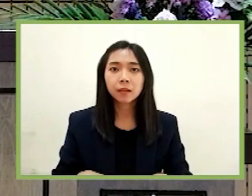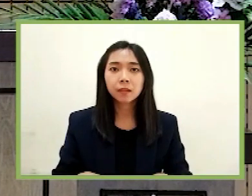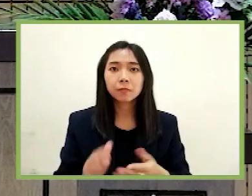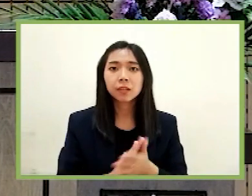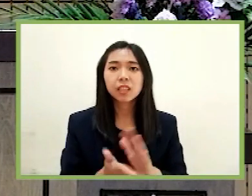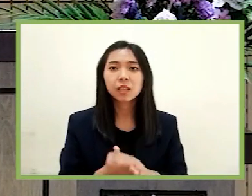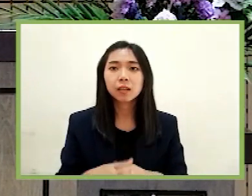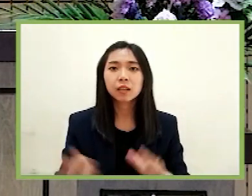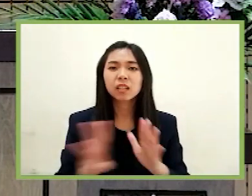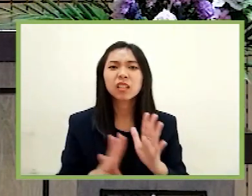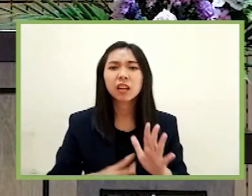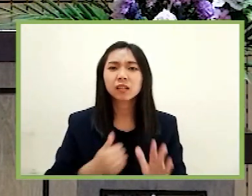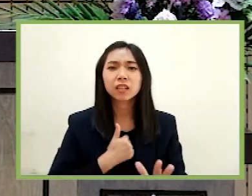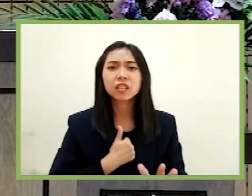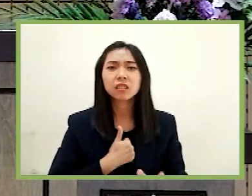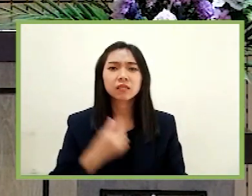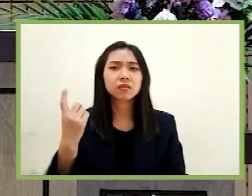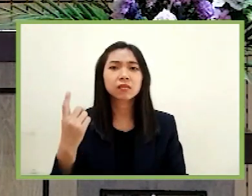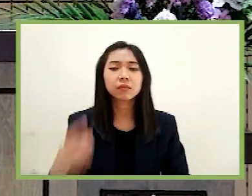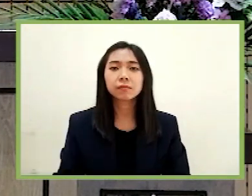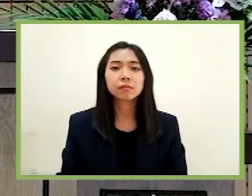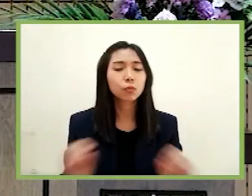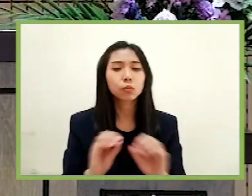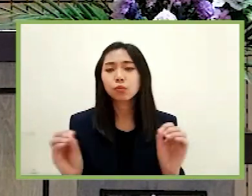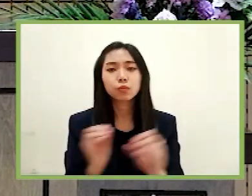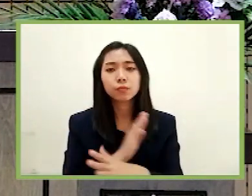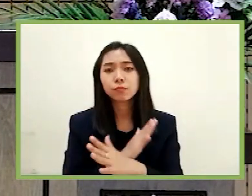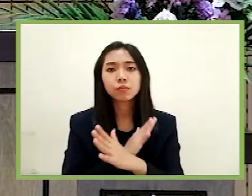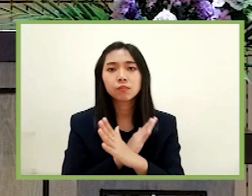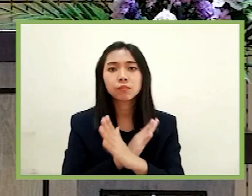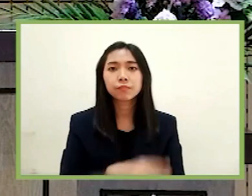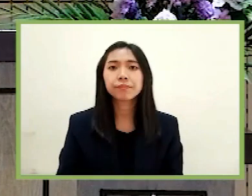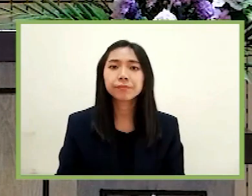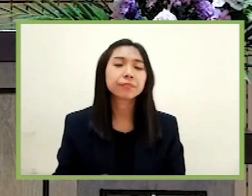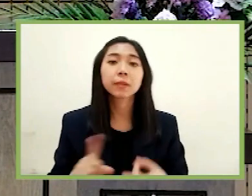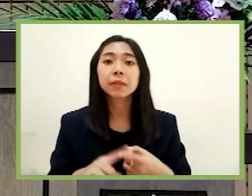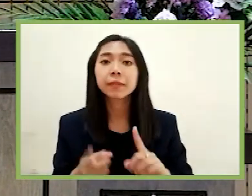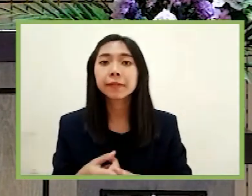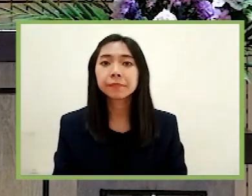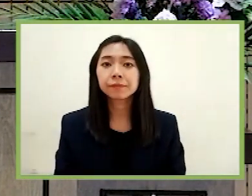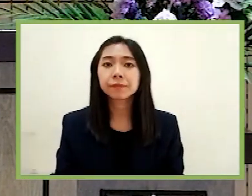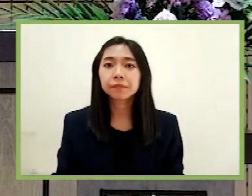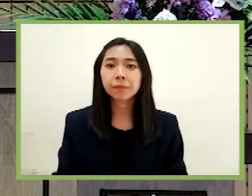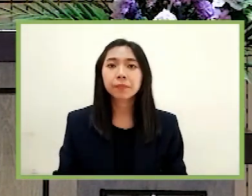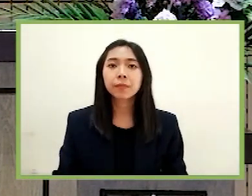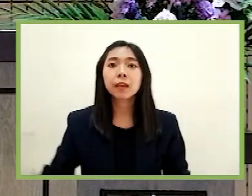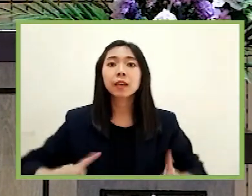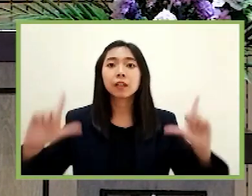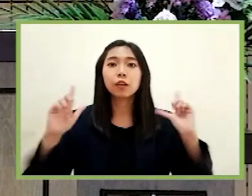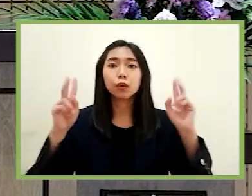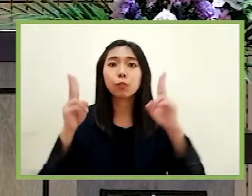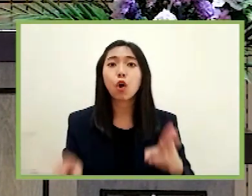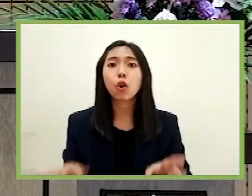menjadi kehendak diri sendiri Hai terus gara-gara hidupan orang Yahudi